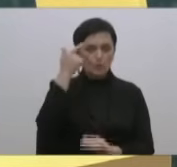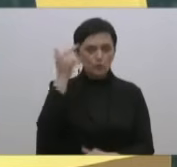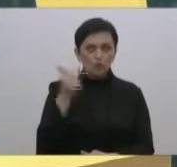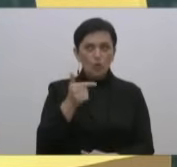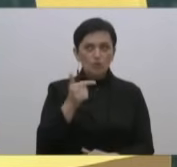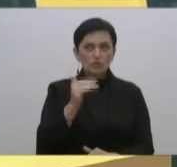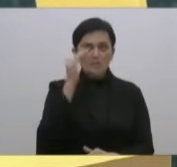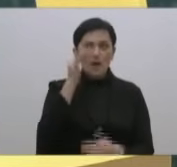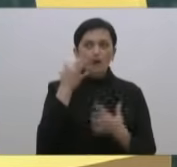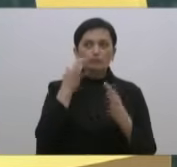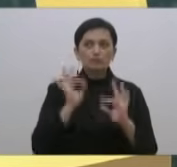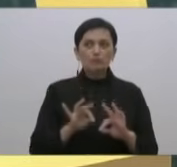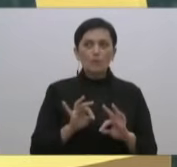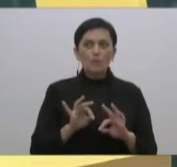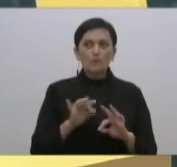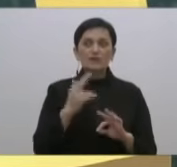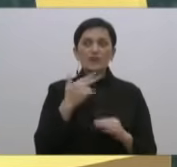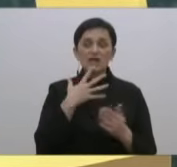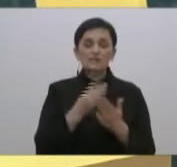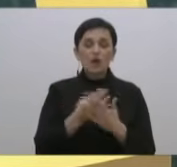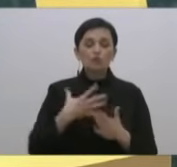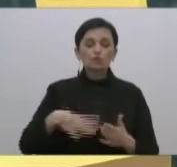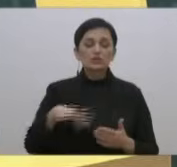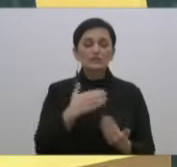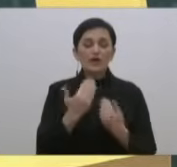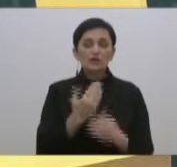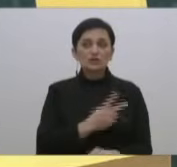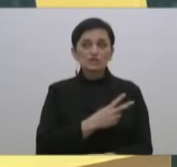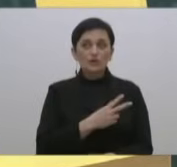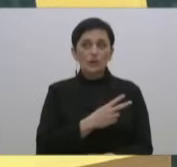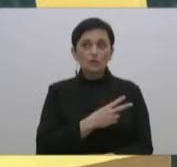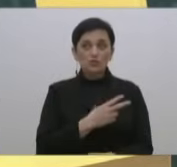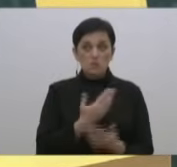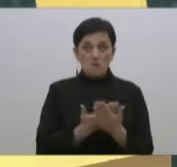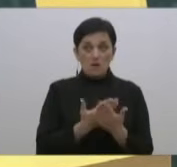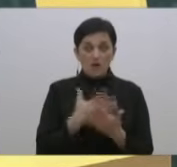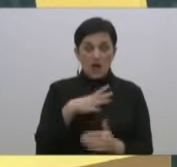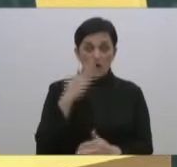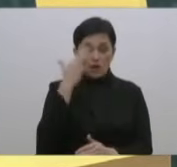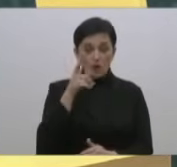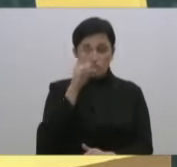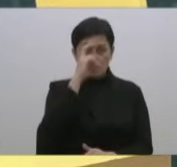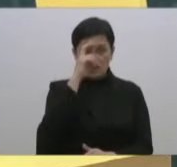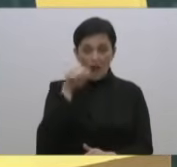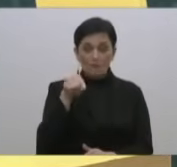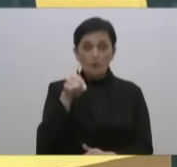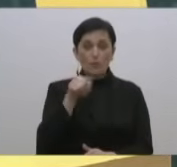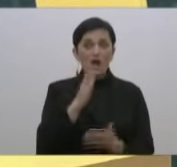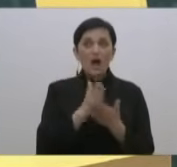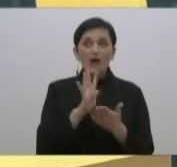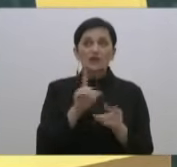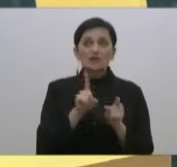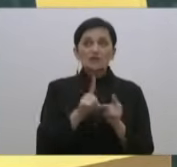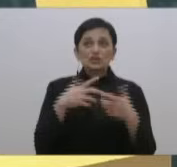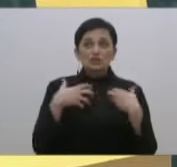ცოდნით, მაღალი კომპეტენციით და საკუთარი ქვეყნისადმი სიყვარულით. Მაგალითად, ქართულ ოცნების მთავრობაში არ არის